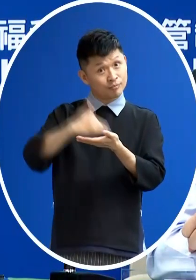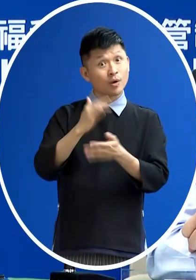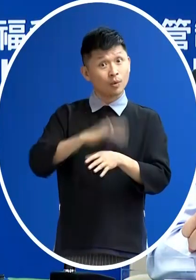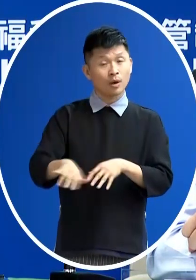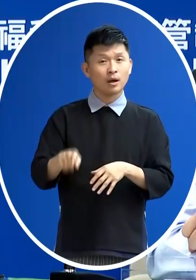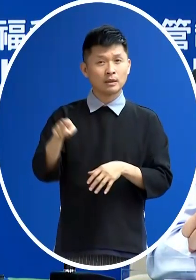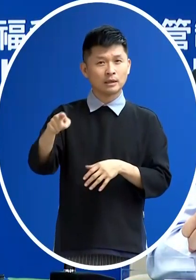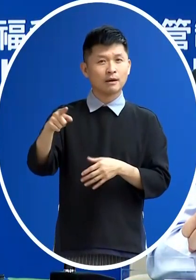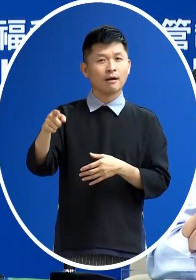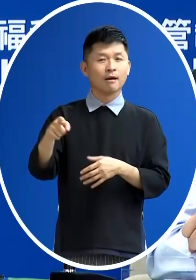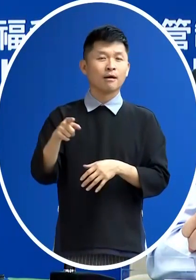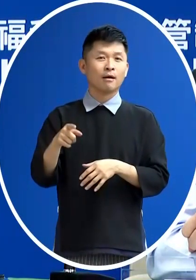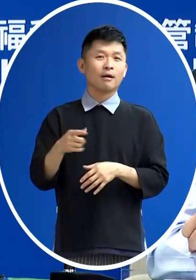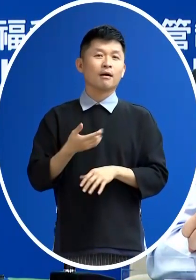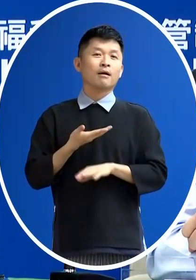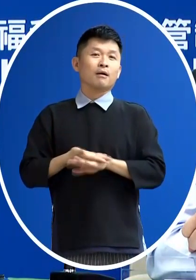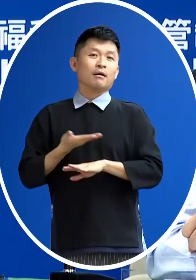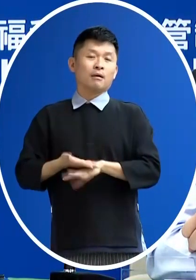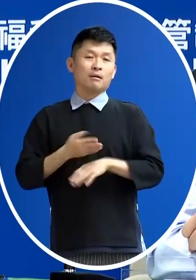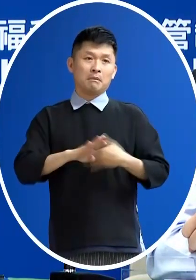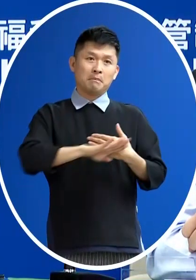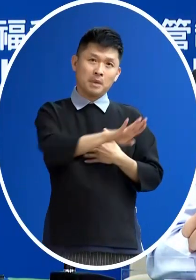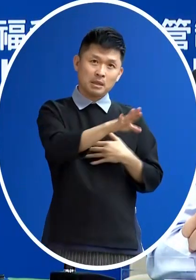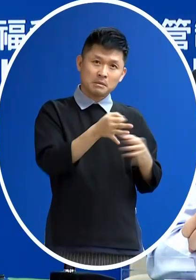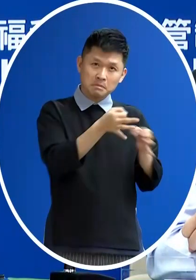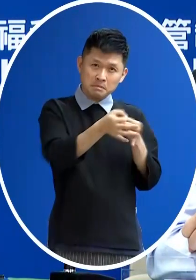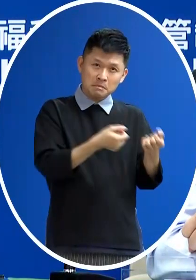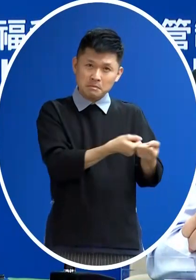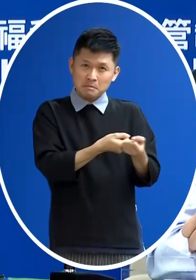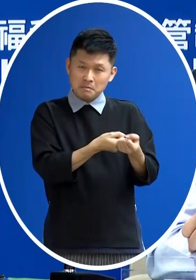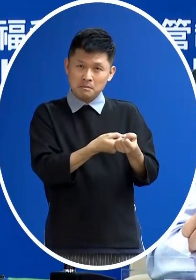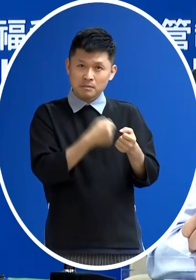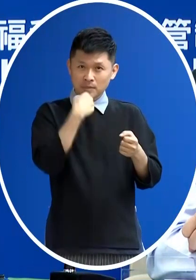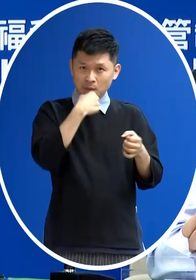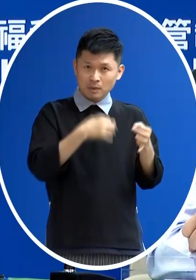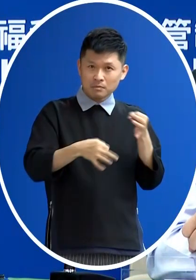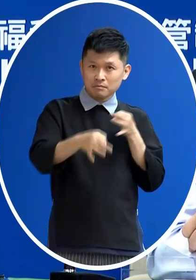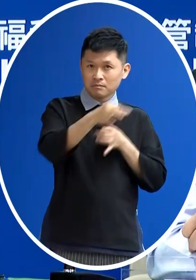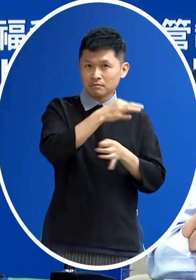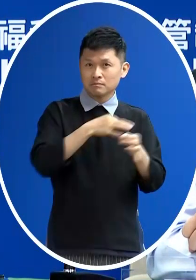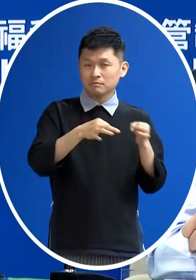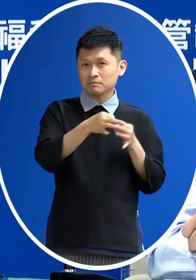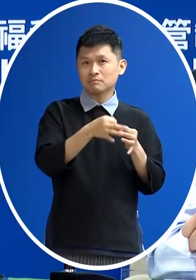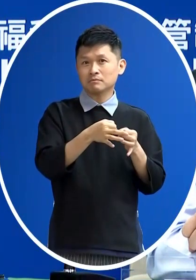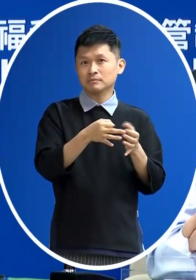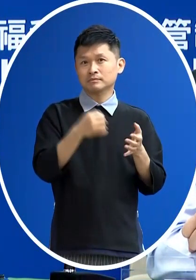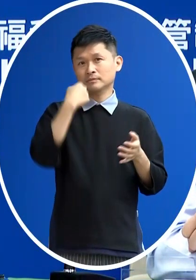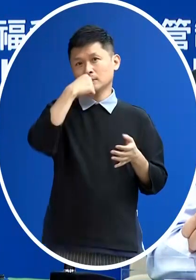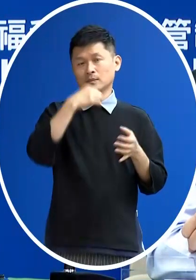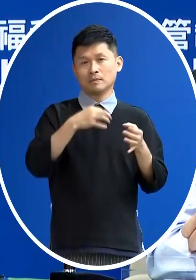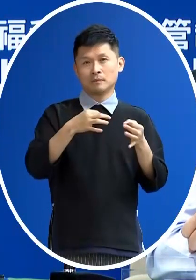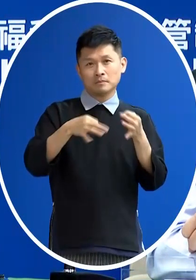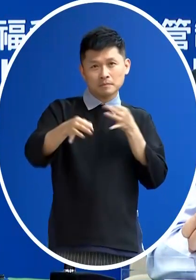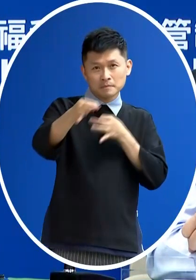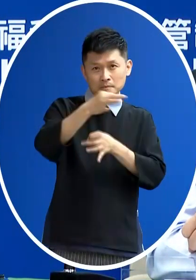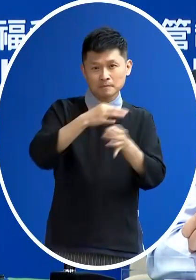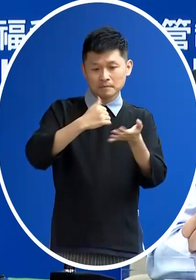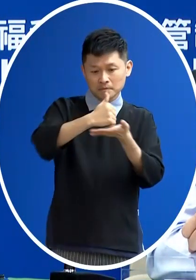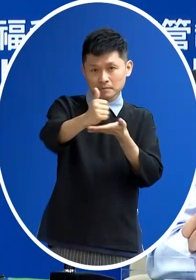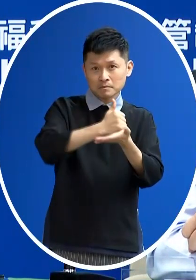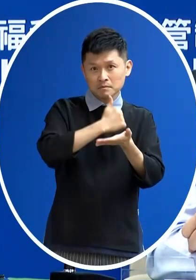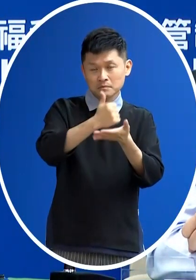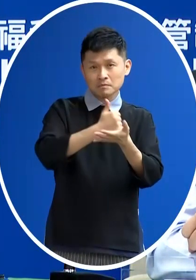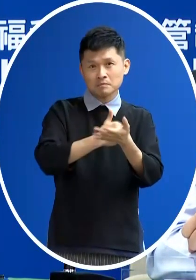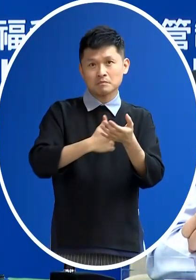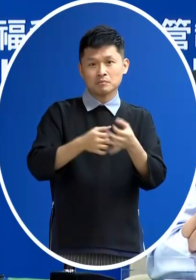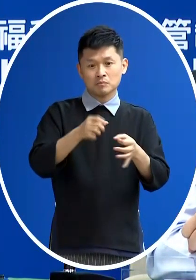卡被造血了，哦，啊，其他生意有关于台湾的一个经济，我们毕竟是贸易立国，哦，那